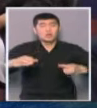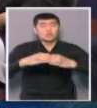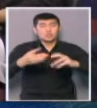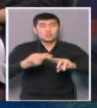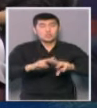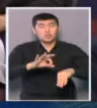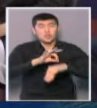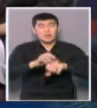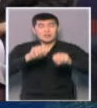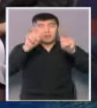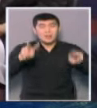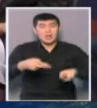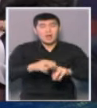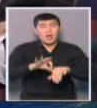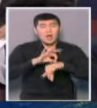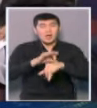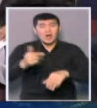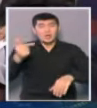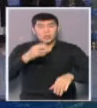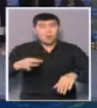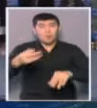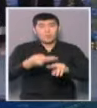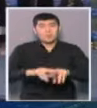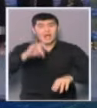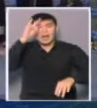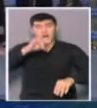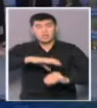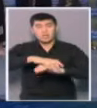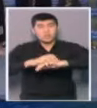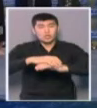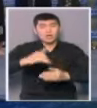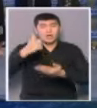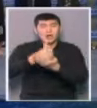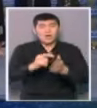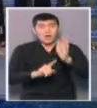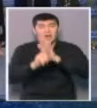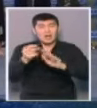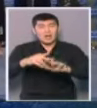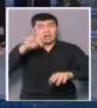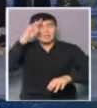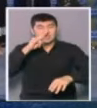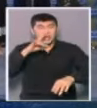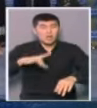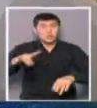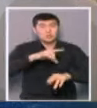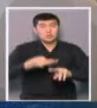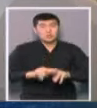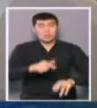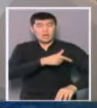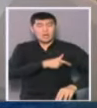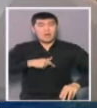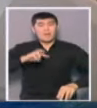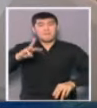клубының жүлдесіне арналған. Іс-шараға Атырау облысында қазақ күресінің негізін қалаушы Қазақстан Республикасының еңбегі сіңген жаттықтырушы